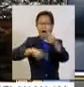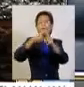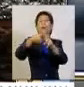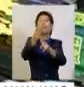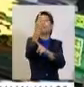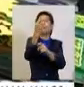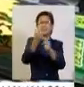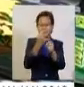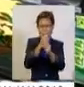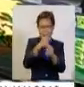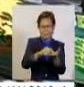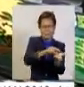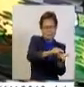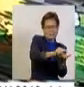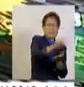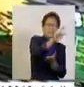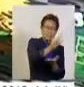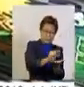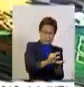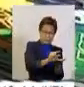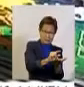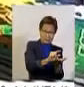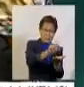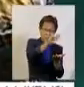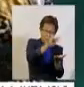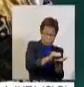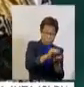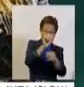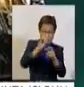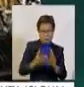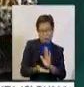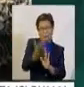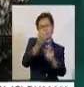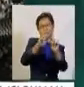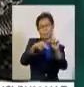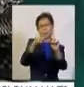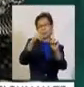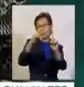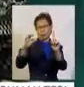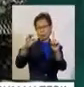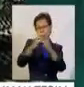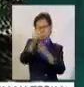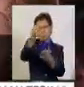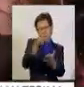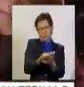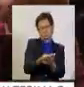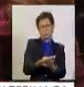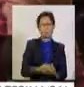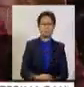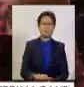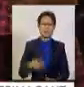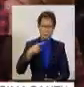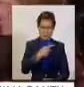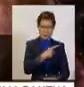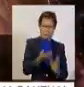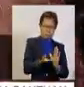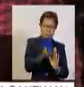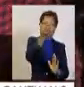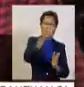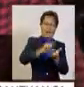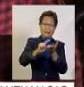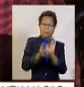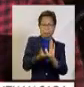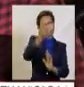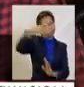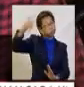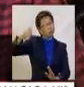ini. Gaji minimum pekerja turut dinaikkan kepada RM1,100. Kita perlu meningkatkan gaji ini.